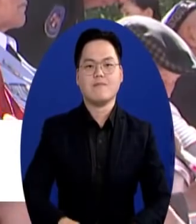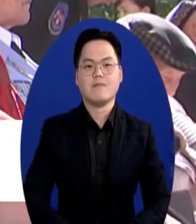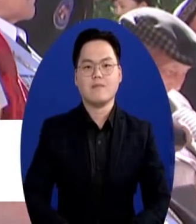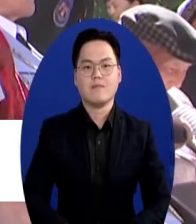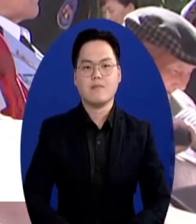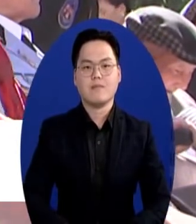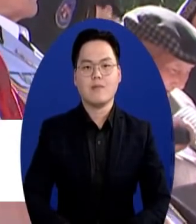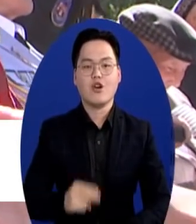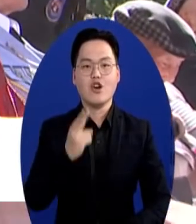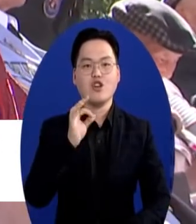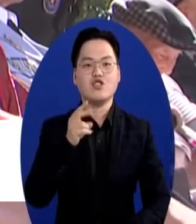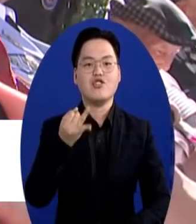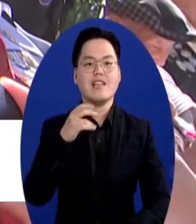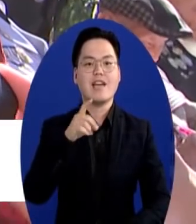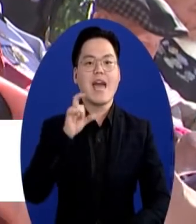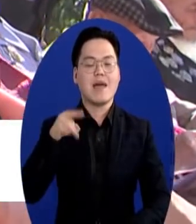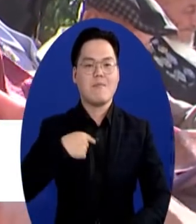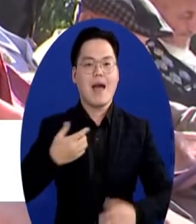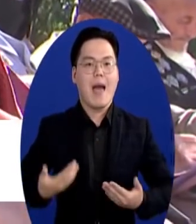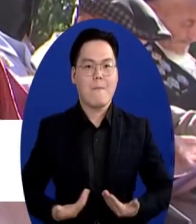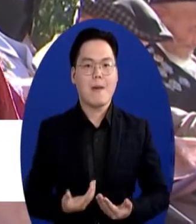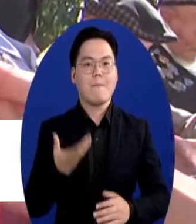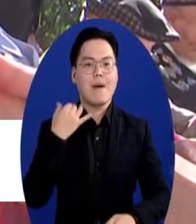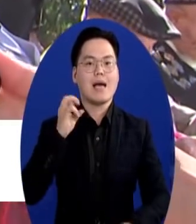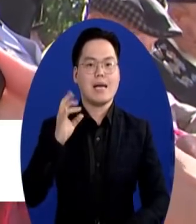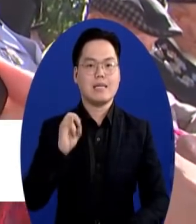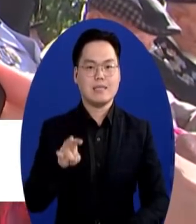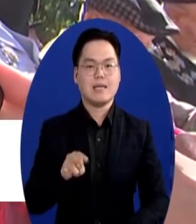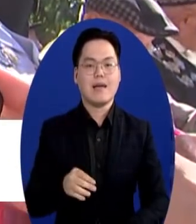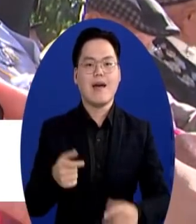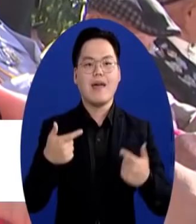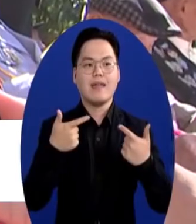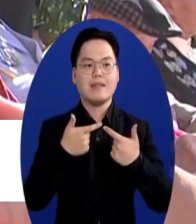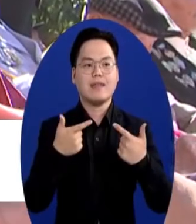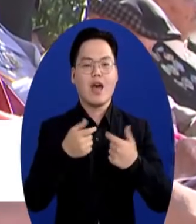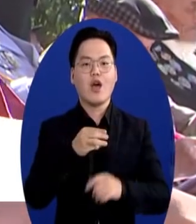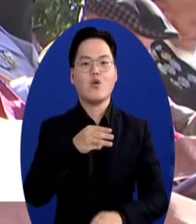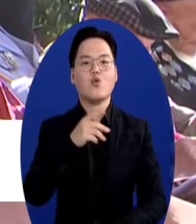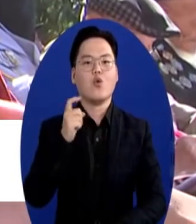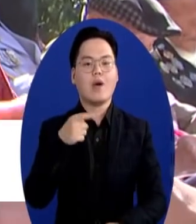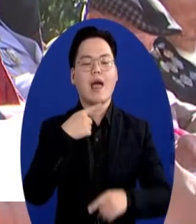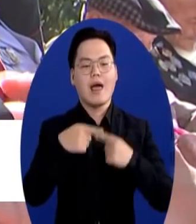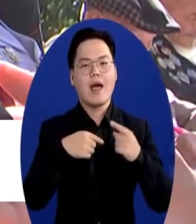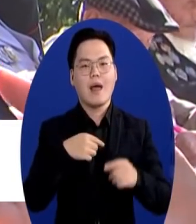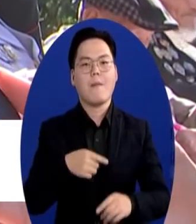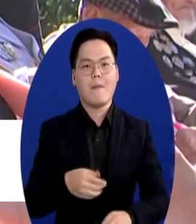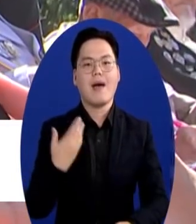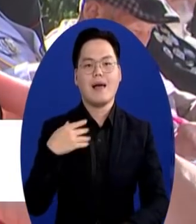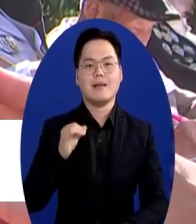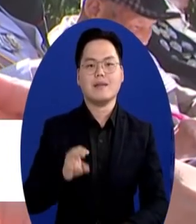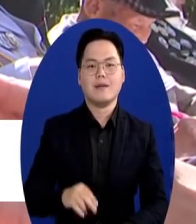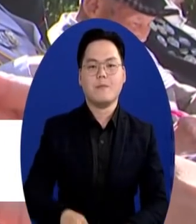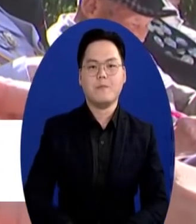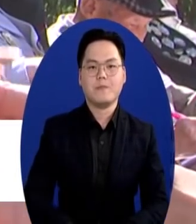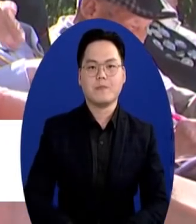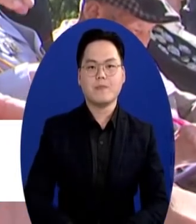Сүдэй хэрт юусэн юм байна. Тэгээд аймгийнхаа төвөрд би ярьж явдгийм да яах. Сүйдийн хэрт